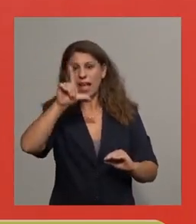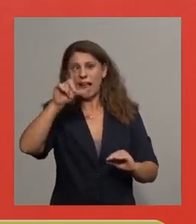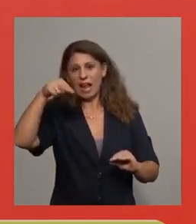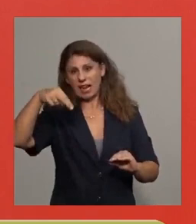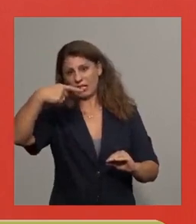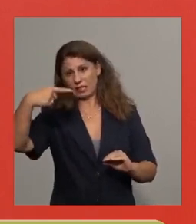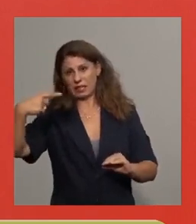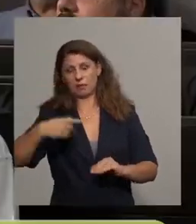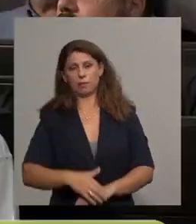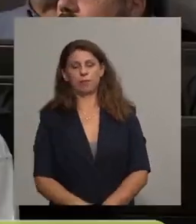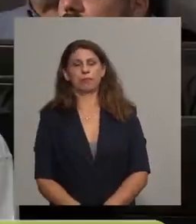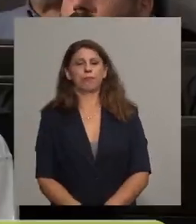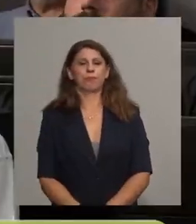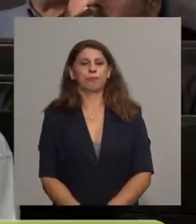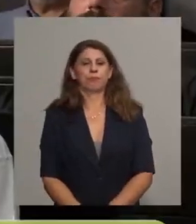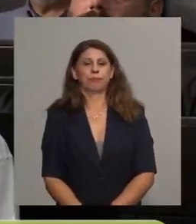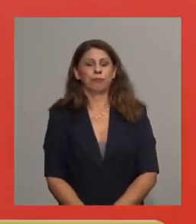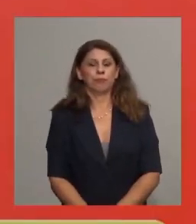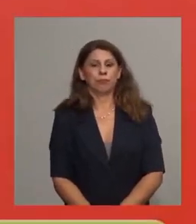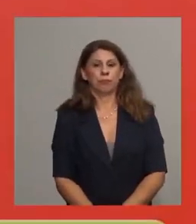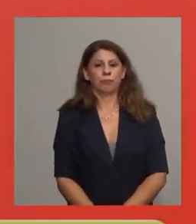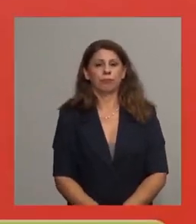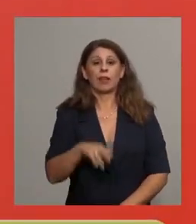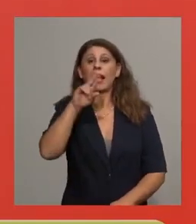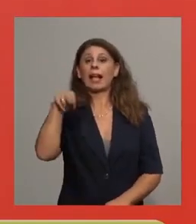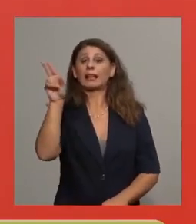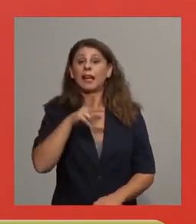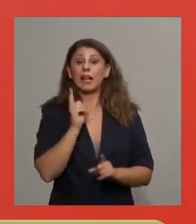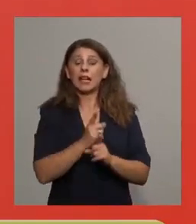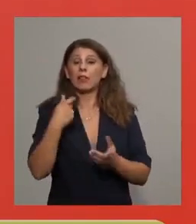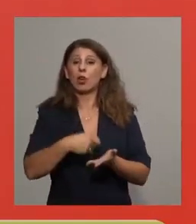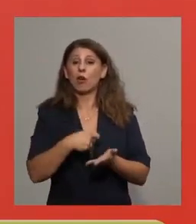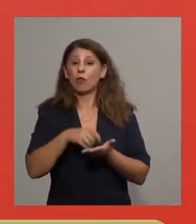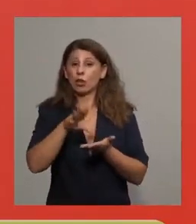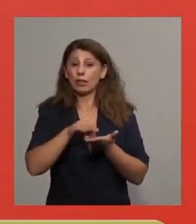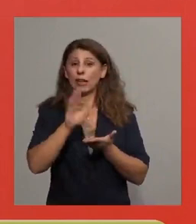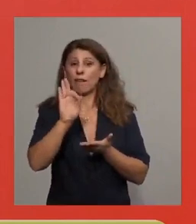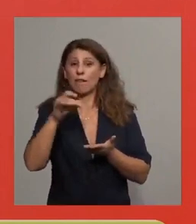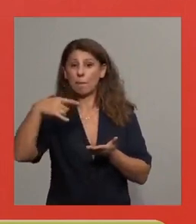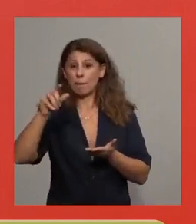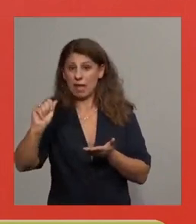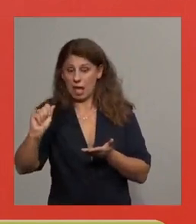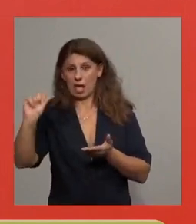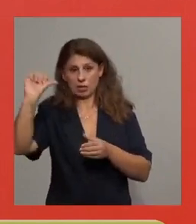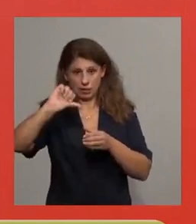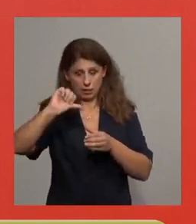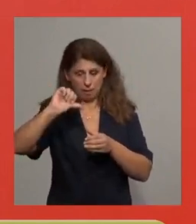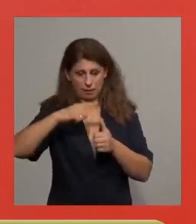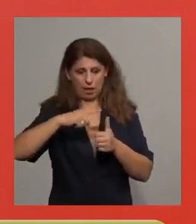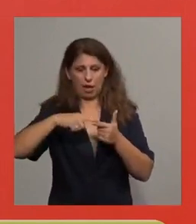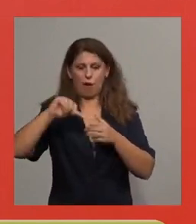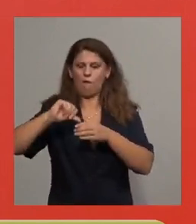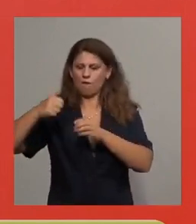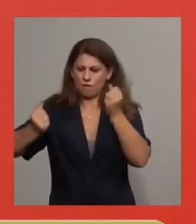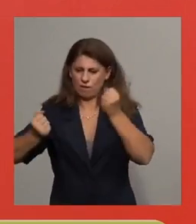LNG. Κατάργηση του ειδικού φόρου κατανάλωσης και του ΦΠΑ σε πετρέλαιο, σε